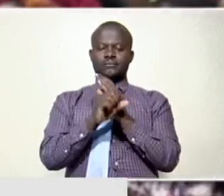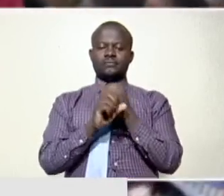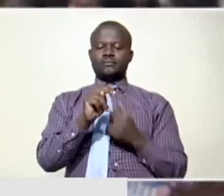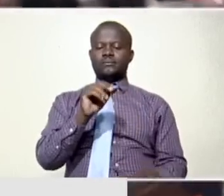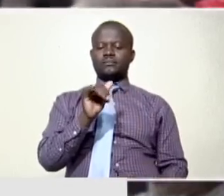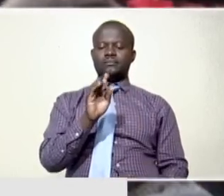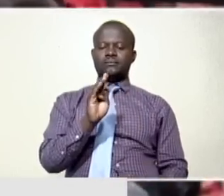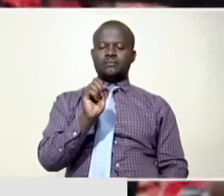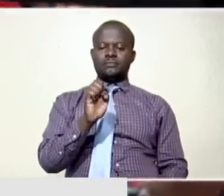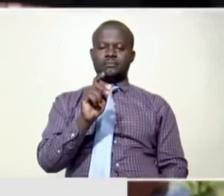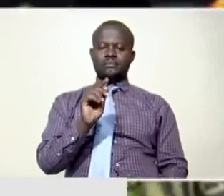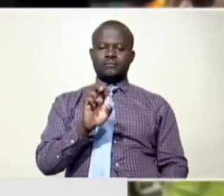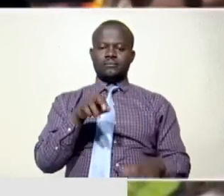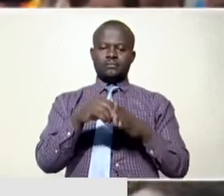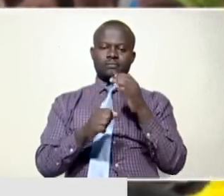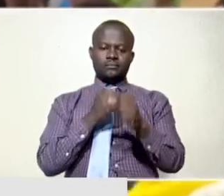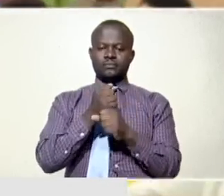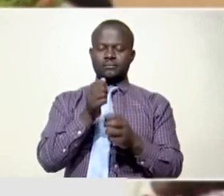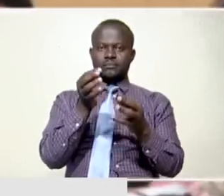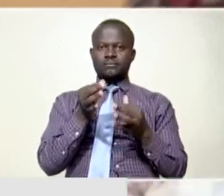Nyabitekeri uyu mwaka w'ingengo y'imari